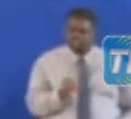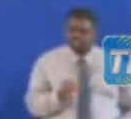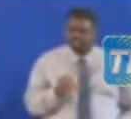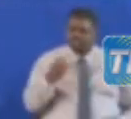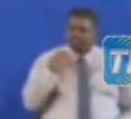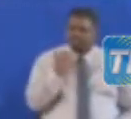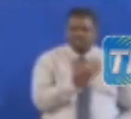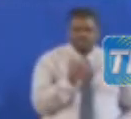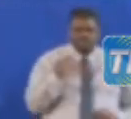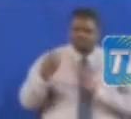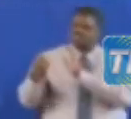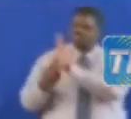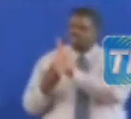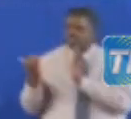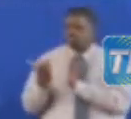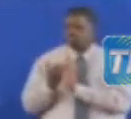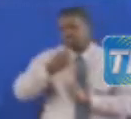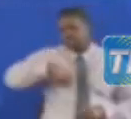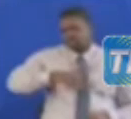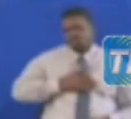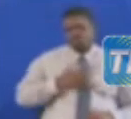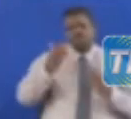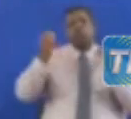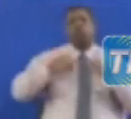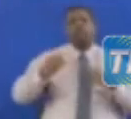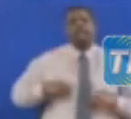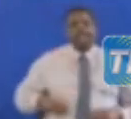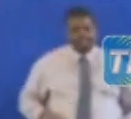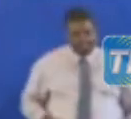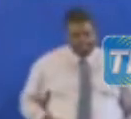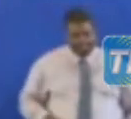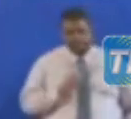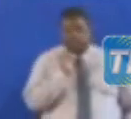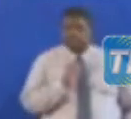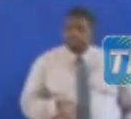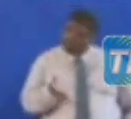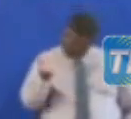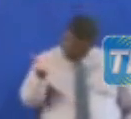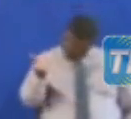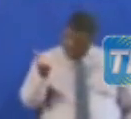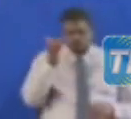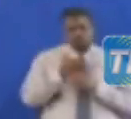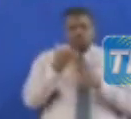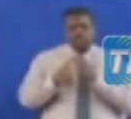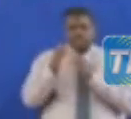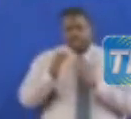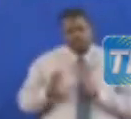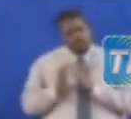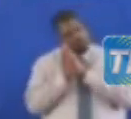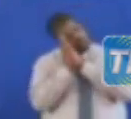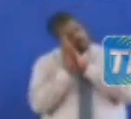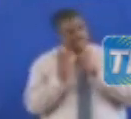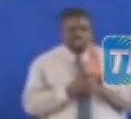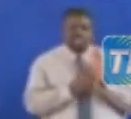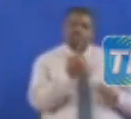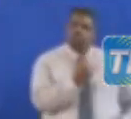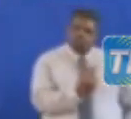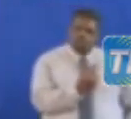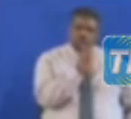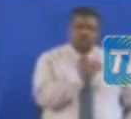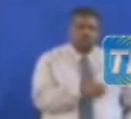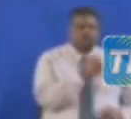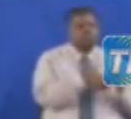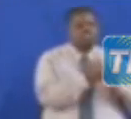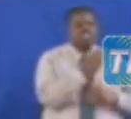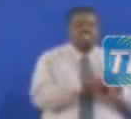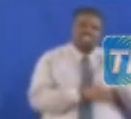cha 5 na 6 kwa shule zetu za sekondari. Mheshimiwa Spika, tutajenga mabweni 61 ya wanafunzi wenye mahitaji